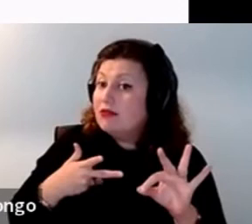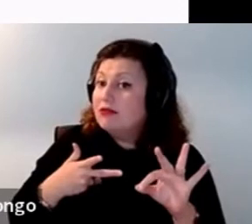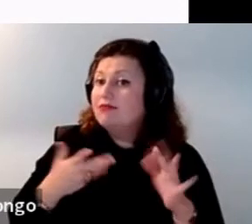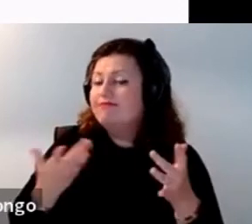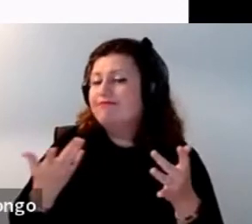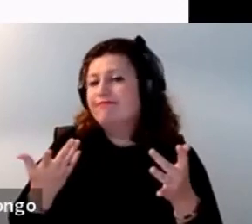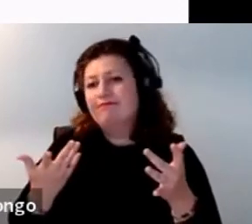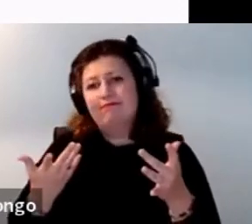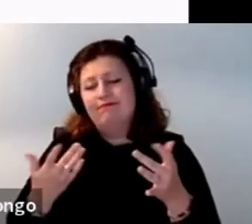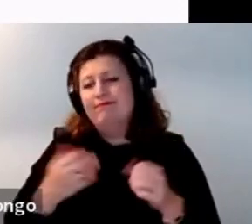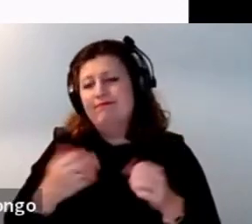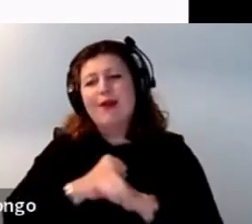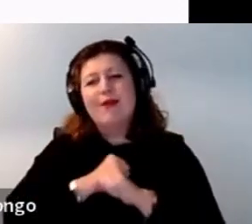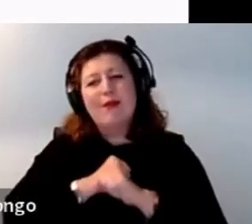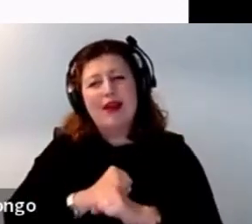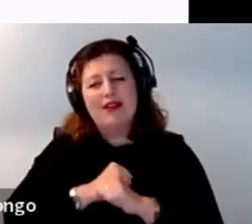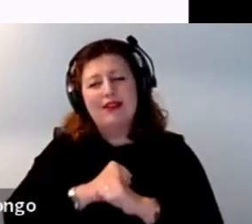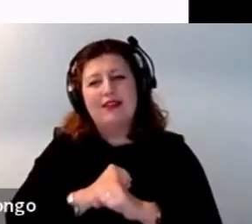ottimismo anche.